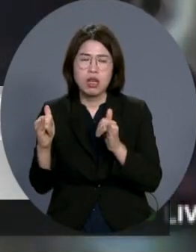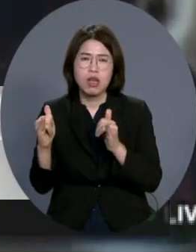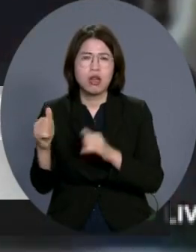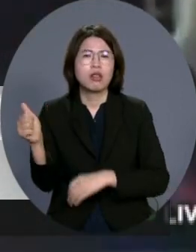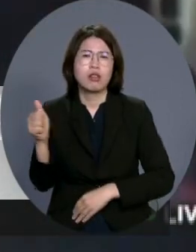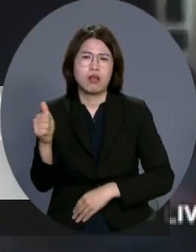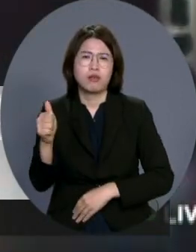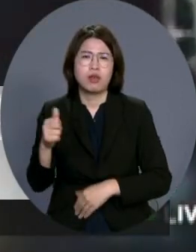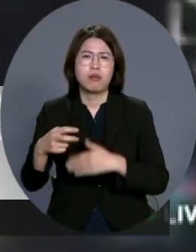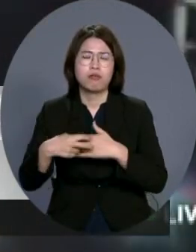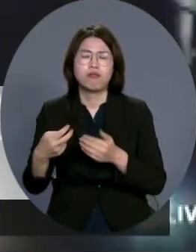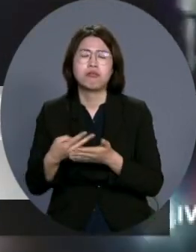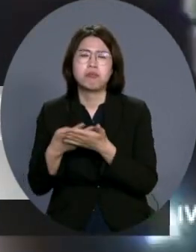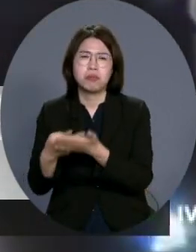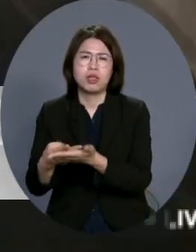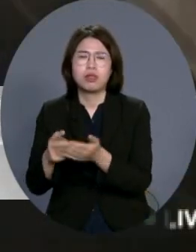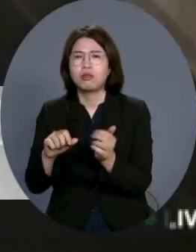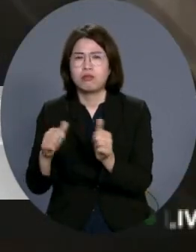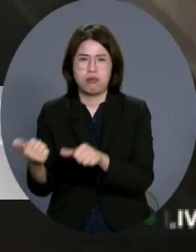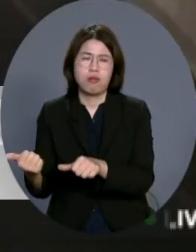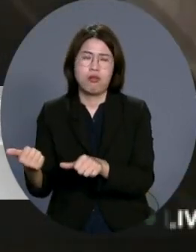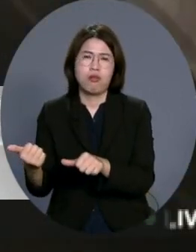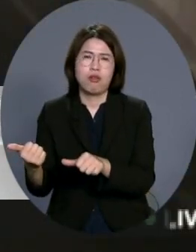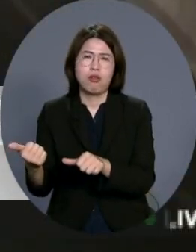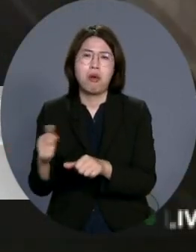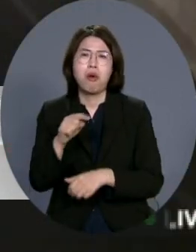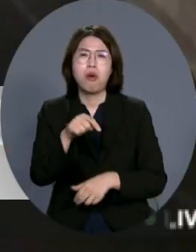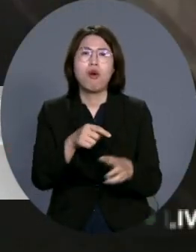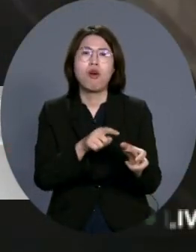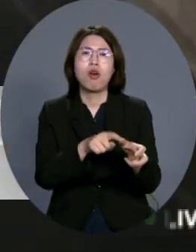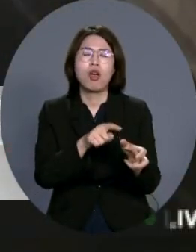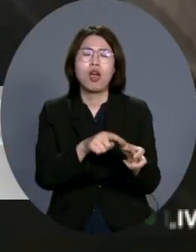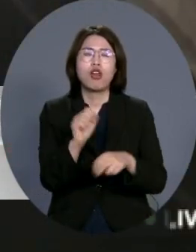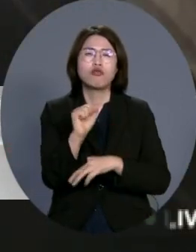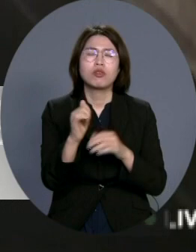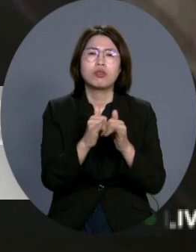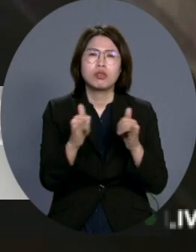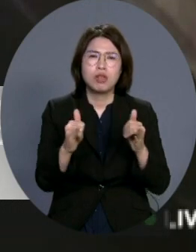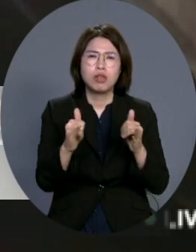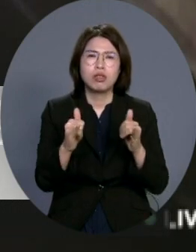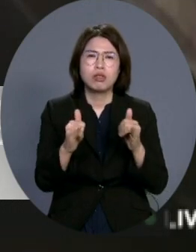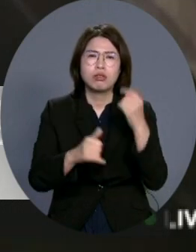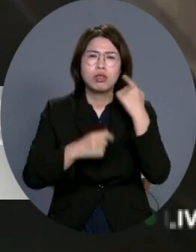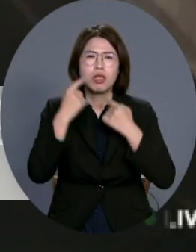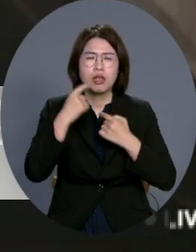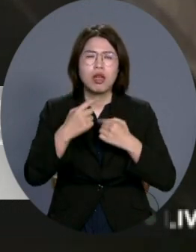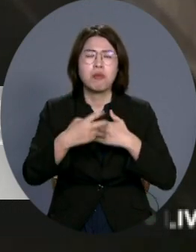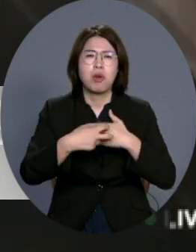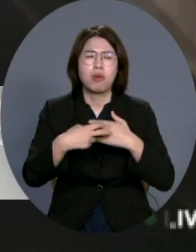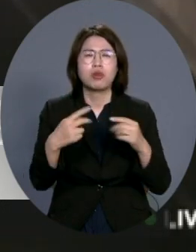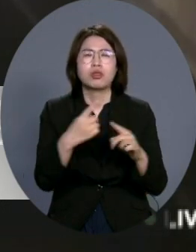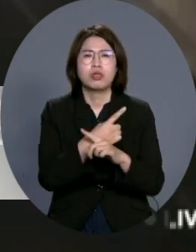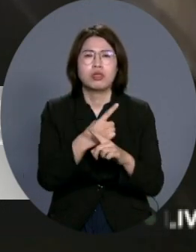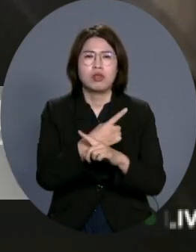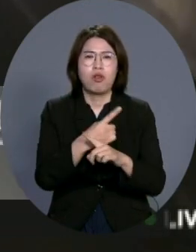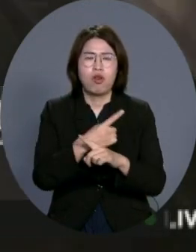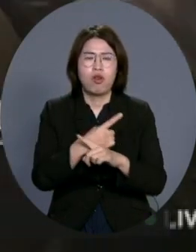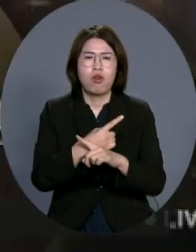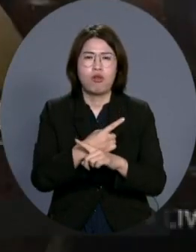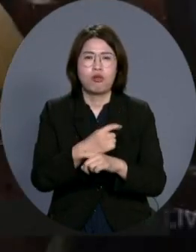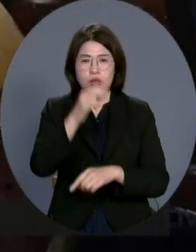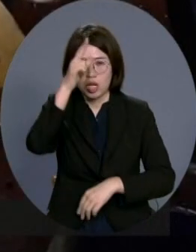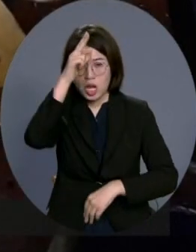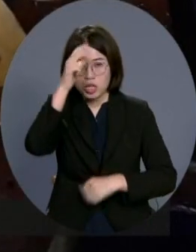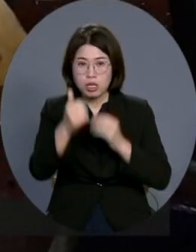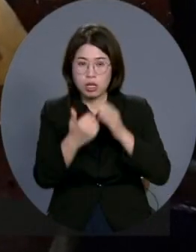남성이 병원으로 옮겨졌지만 숨졌고 23톤 화물차 운전자도 다쳐 치료받았습니다 경찰은 정확한